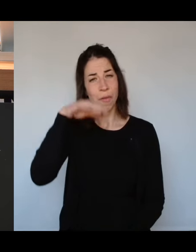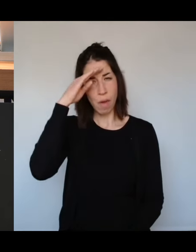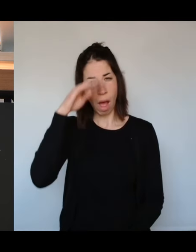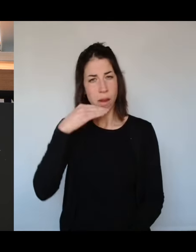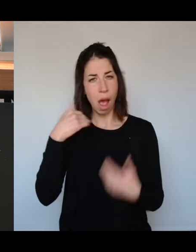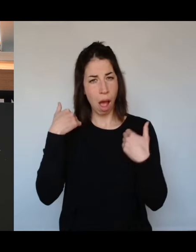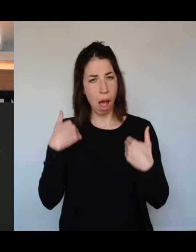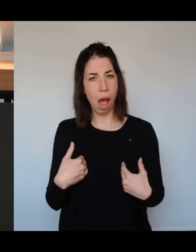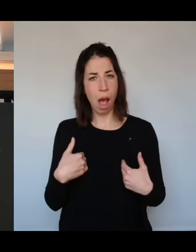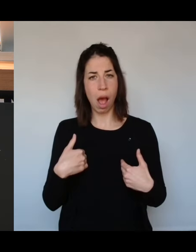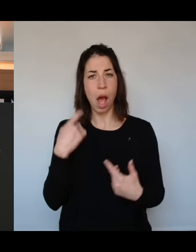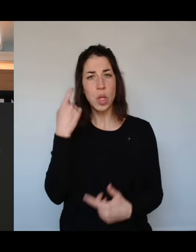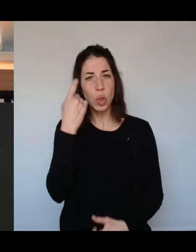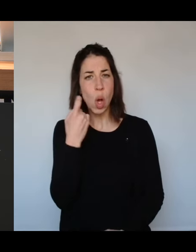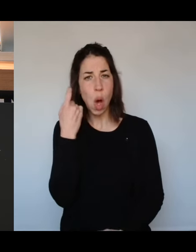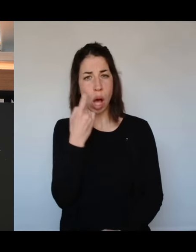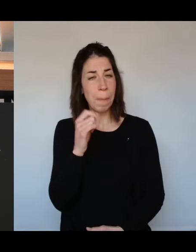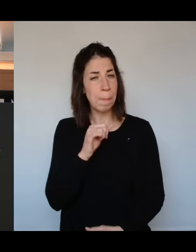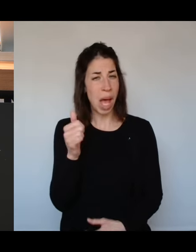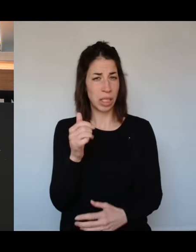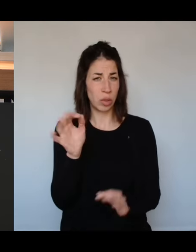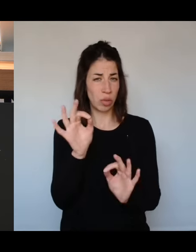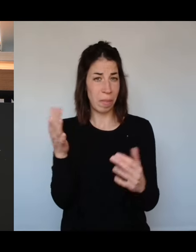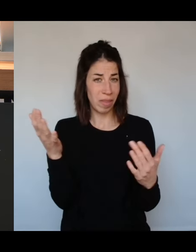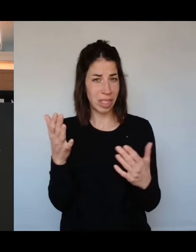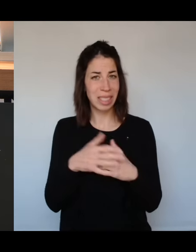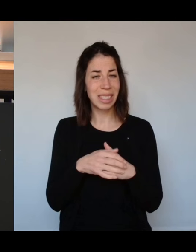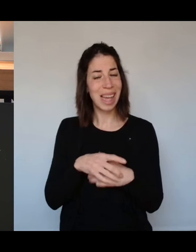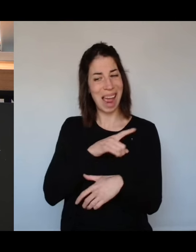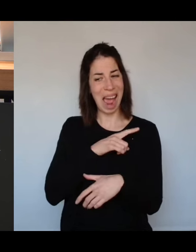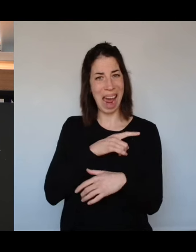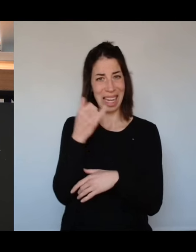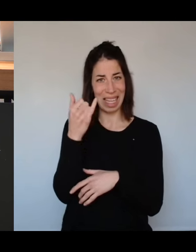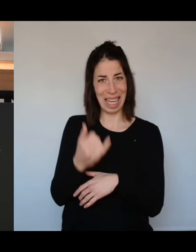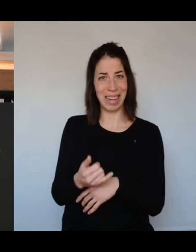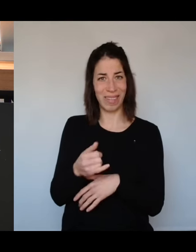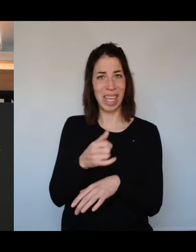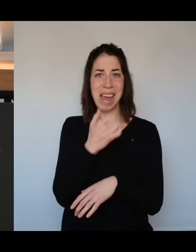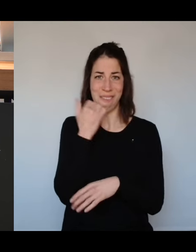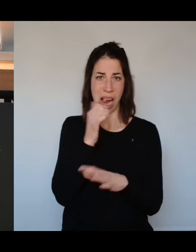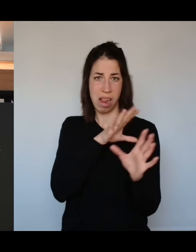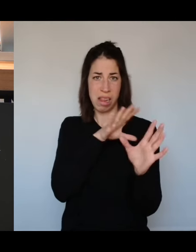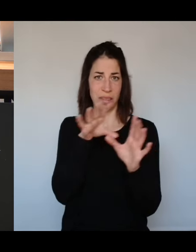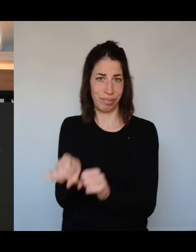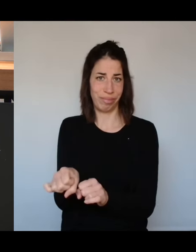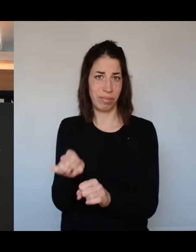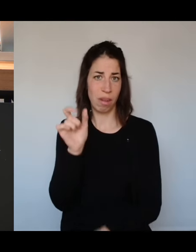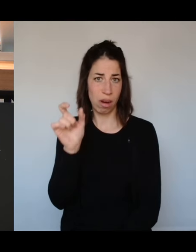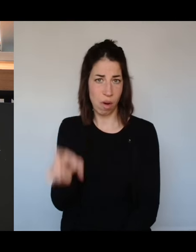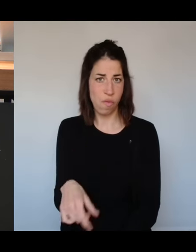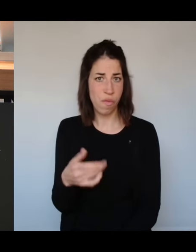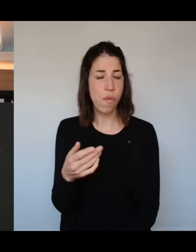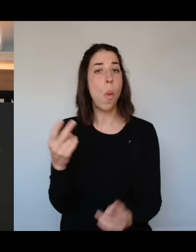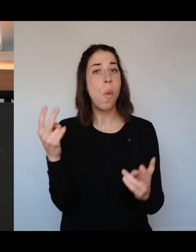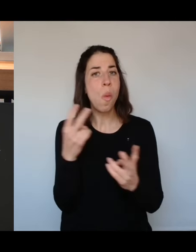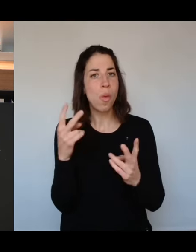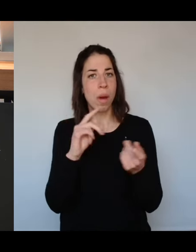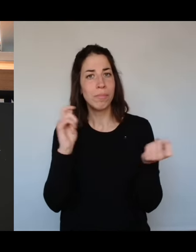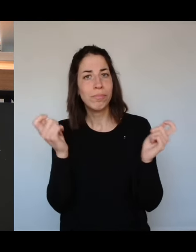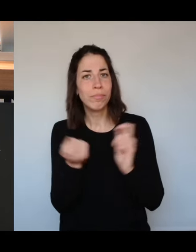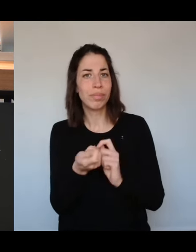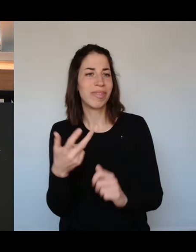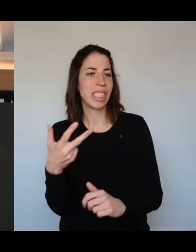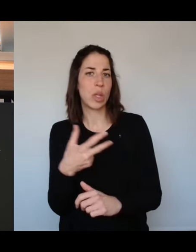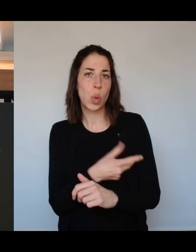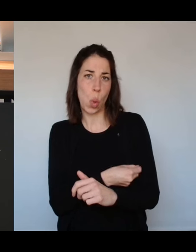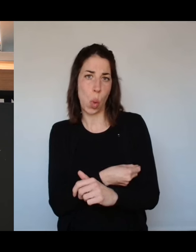eigene Kind Gewalt zum Opfer fällt oder sich zum Drogenkonsum verführen lässt, sein Leben zerstört und